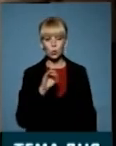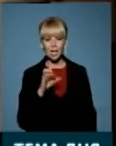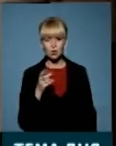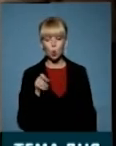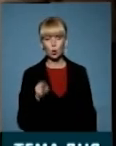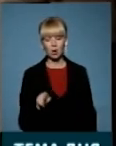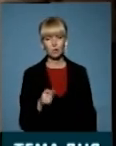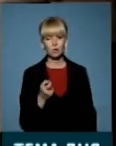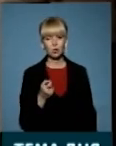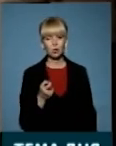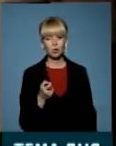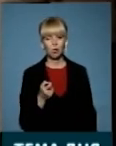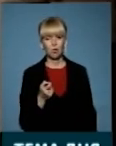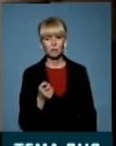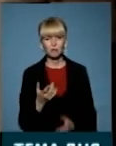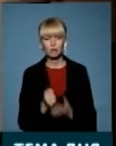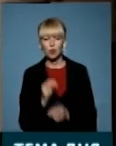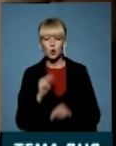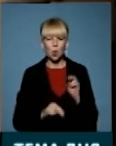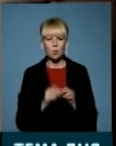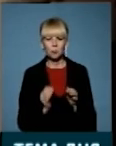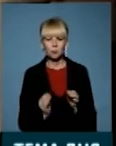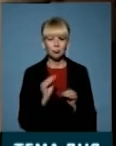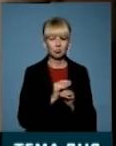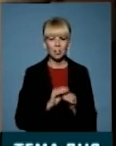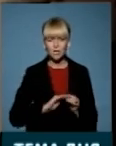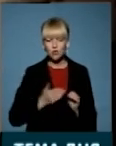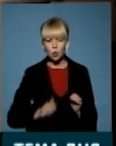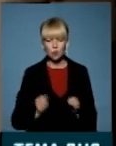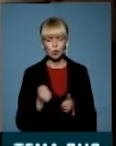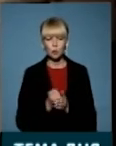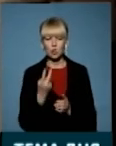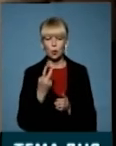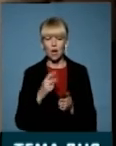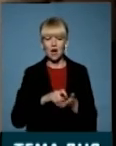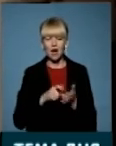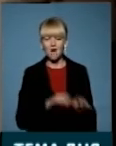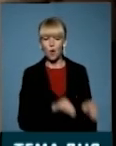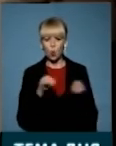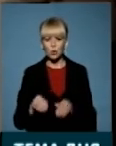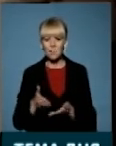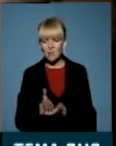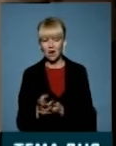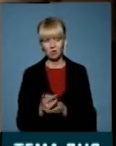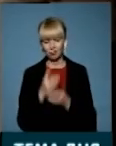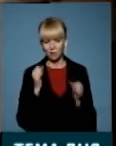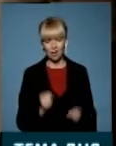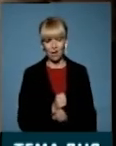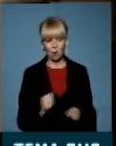так скажімо, якось нахрапом добудувати, доліпити сходи, щоб зробити другий евакуаційний вихід, мабуть, нереально. Там